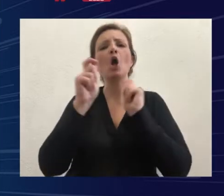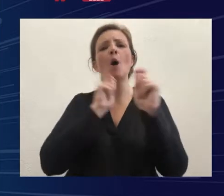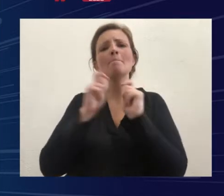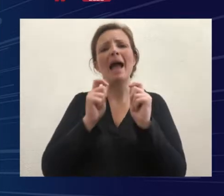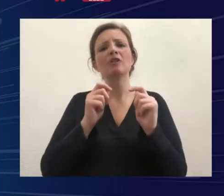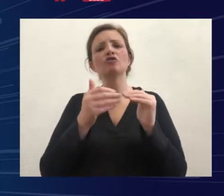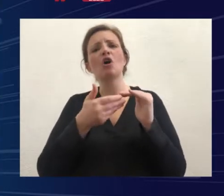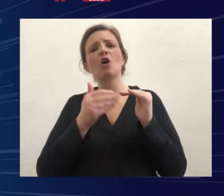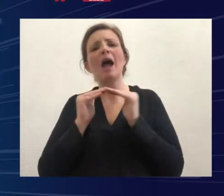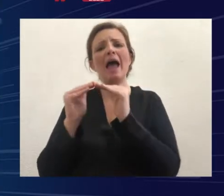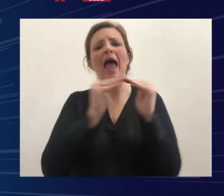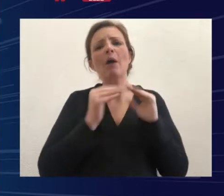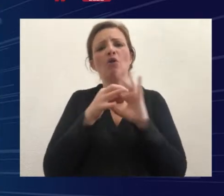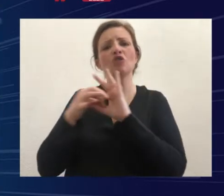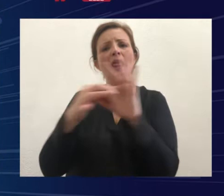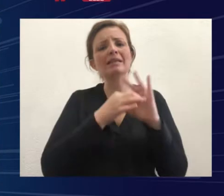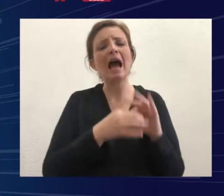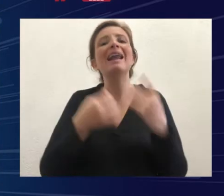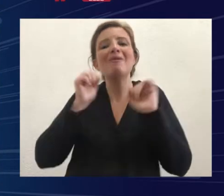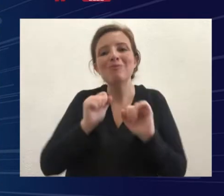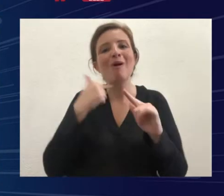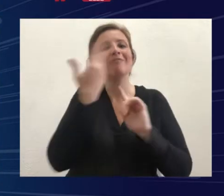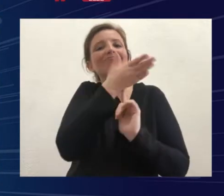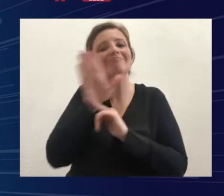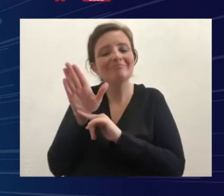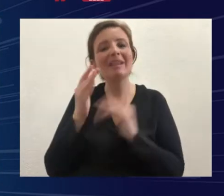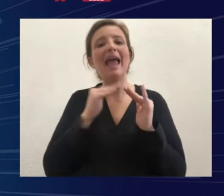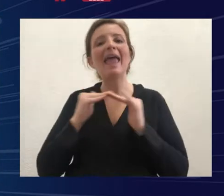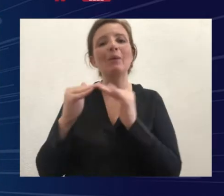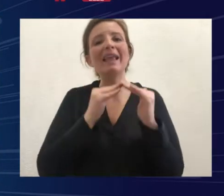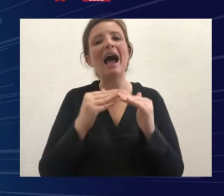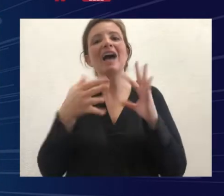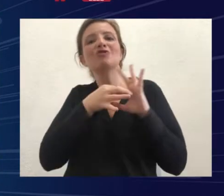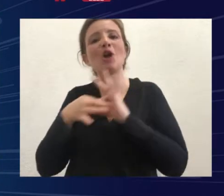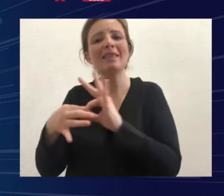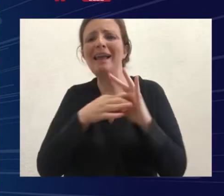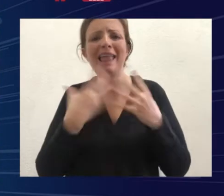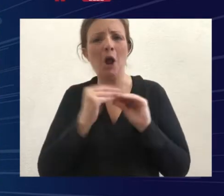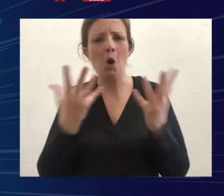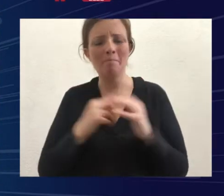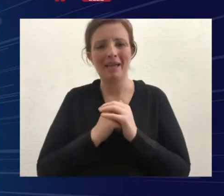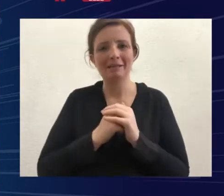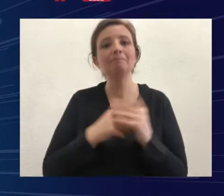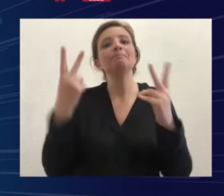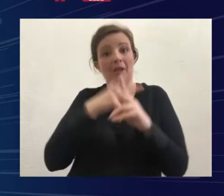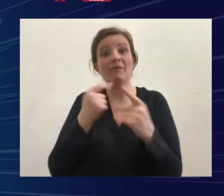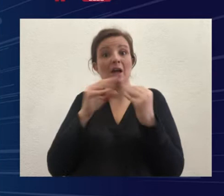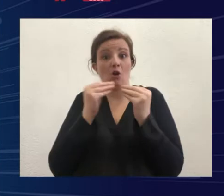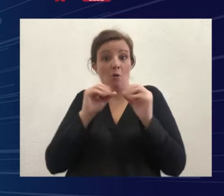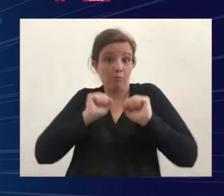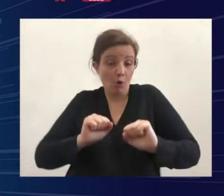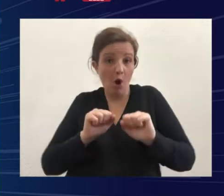Il commercio equo e solidale riesce ad esprimere i suoi valori di equità e di solidarietà. Lo fa intervenendo